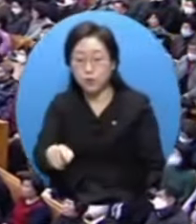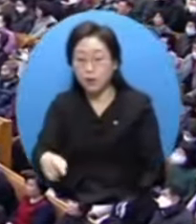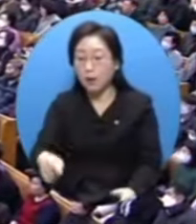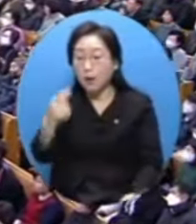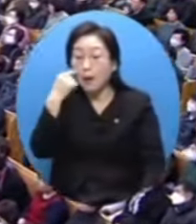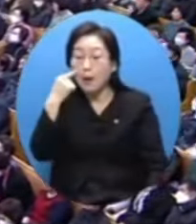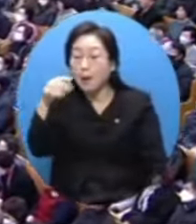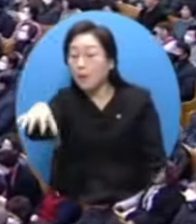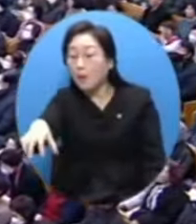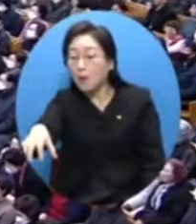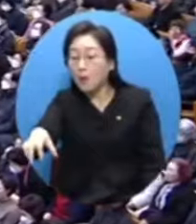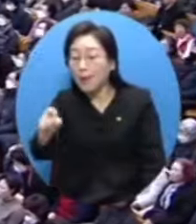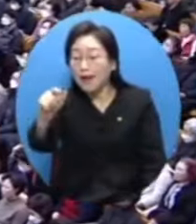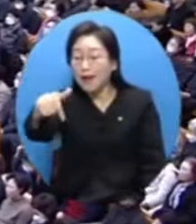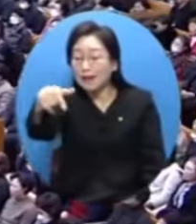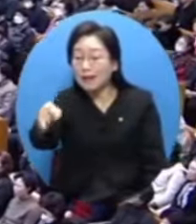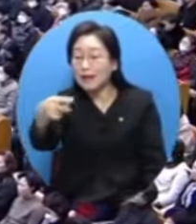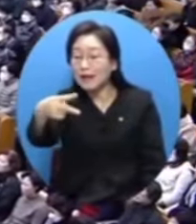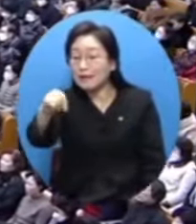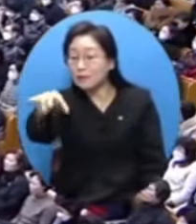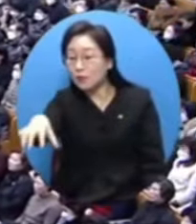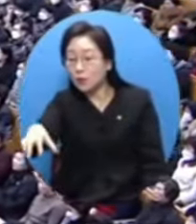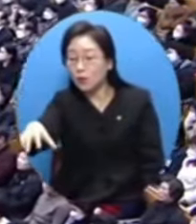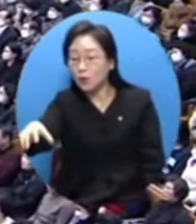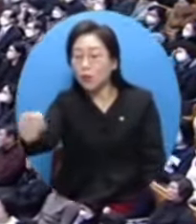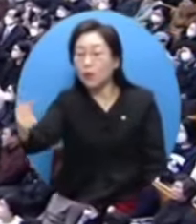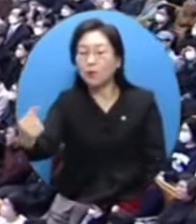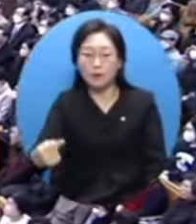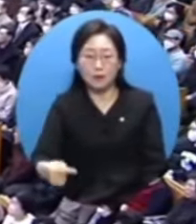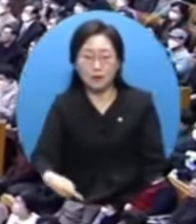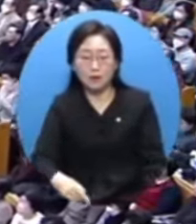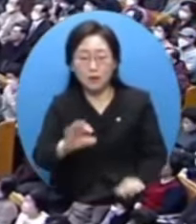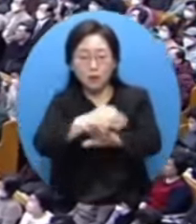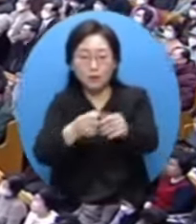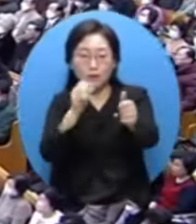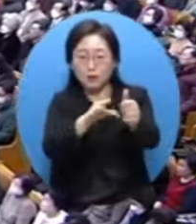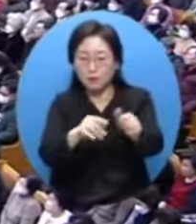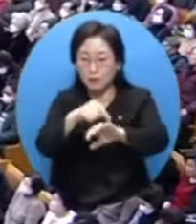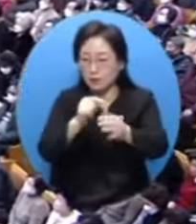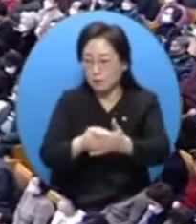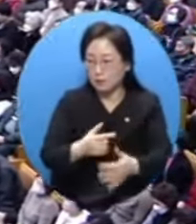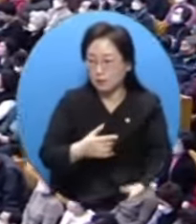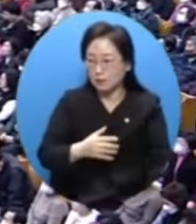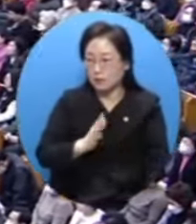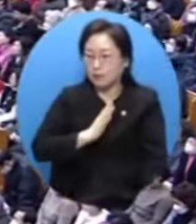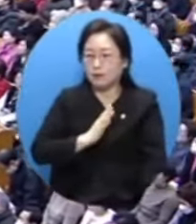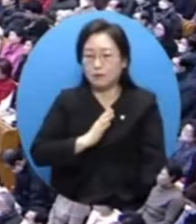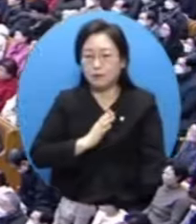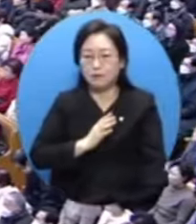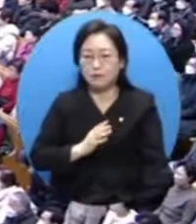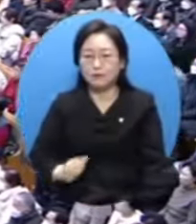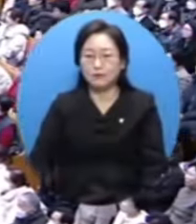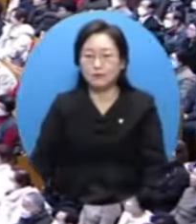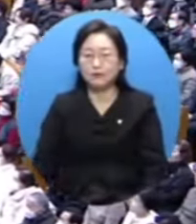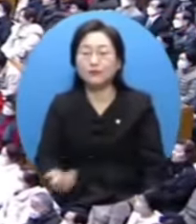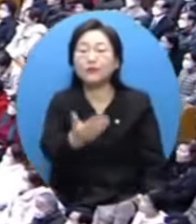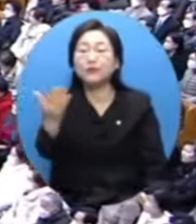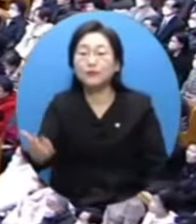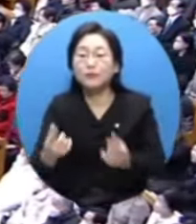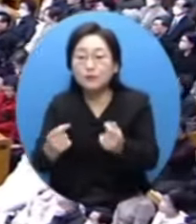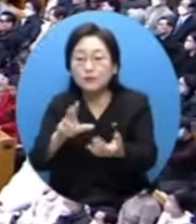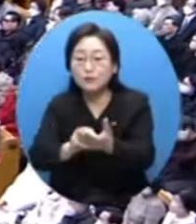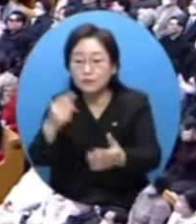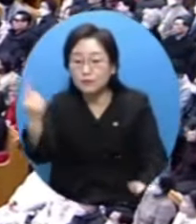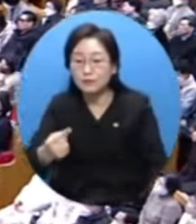앞 엔게디까지 쳐들어왔습니다. 아, 이 말을 들으니까 마음에 덜컥 두려움이 다가왔습니다. 여러분, 문제가